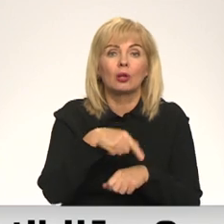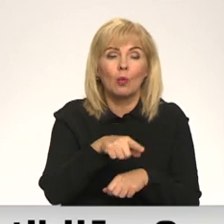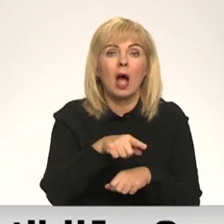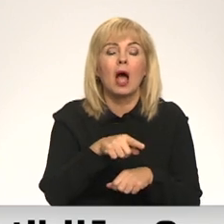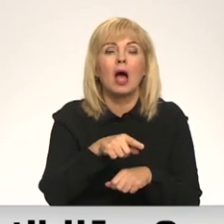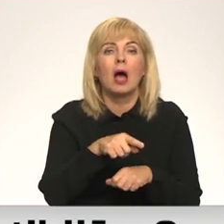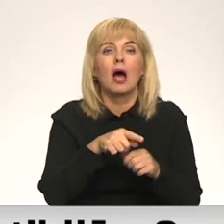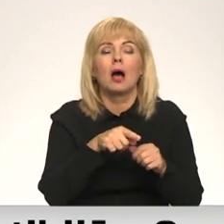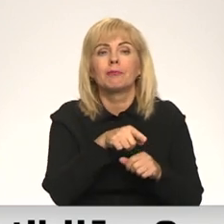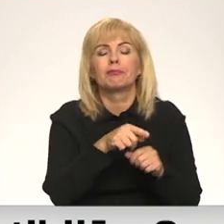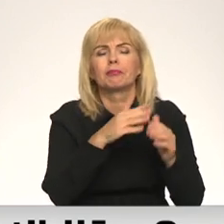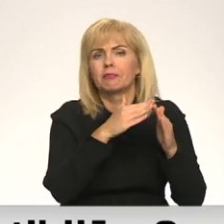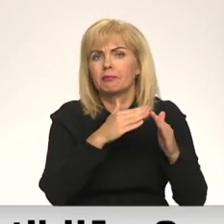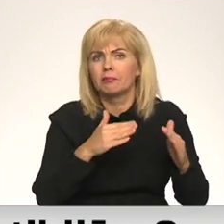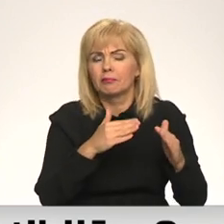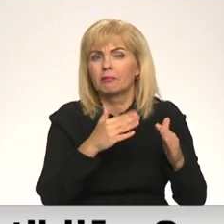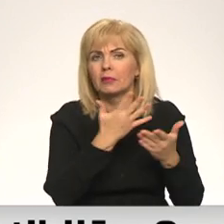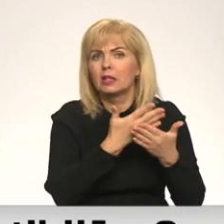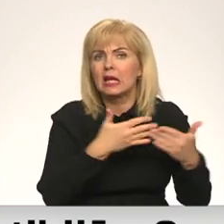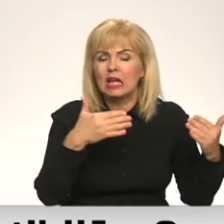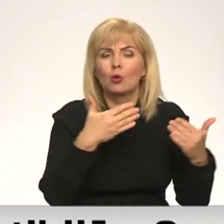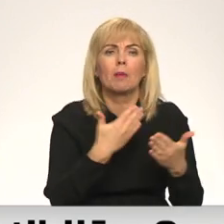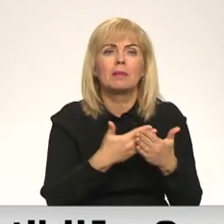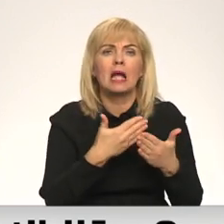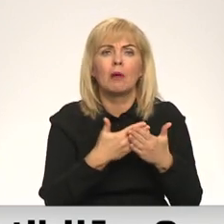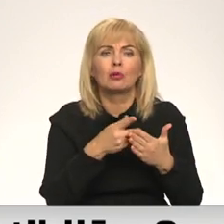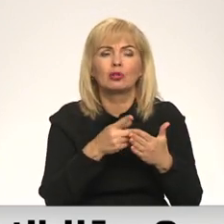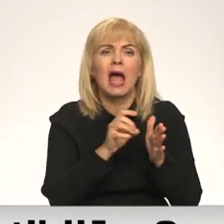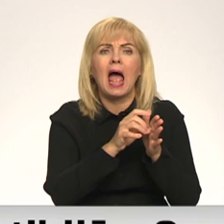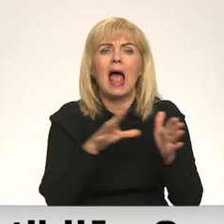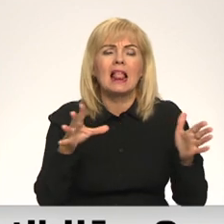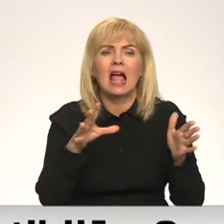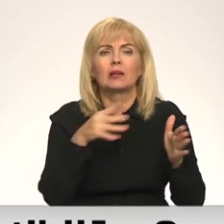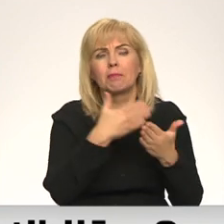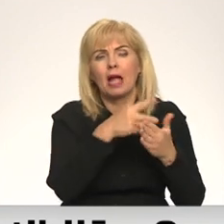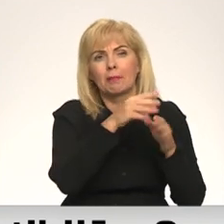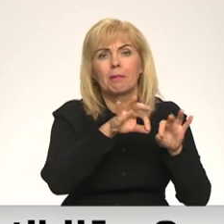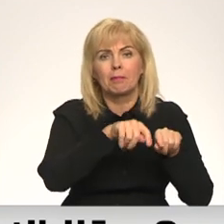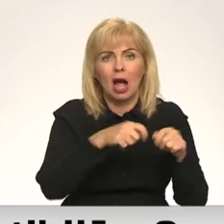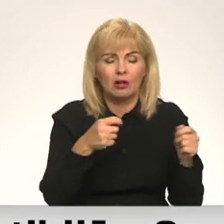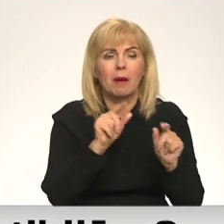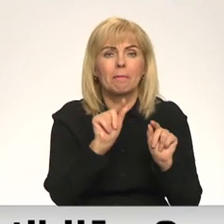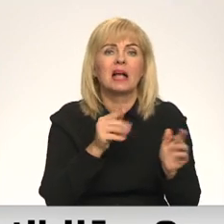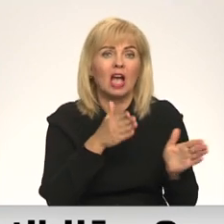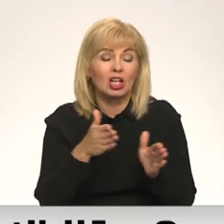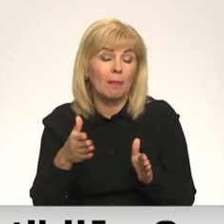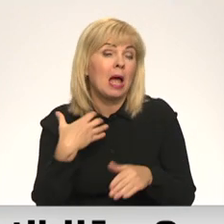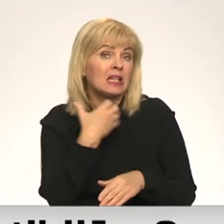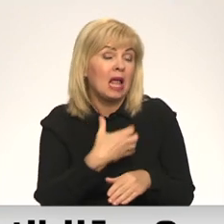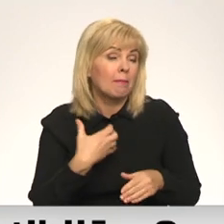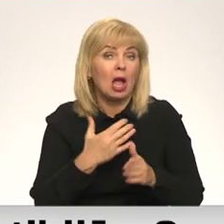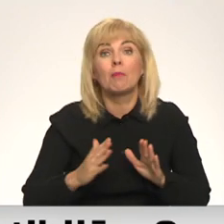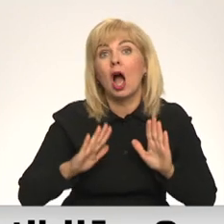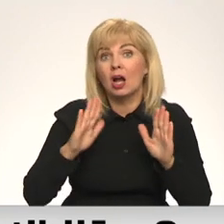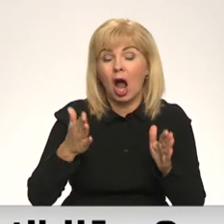tīklos, kur, teiksim tā, lielais elektrības pārāvums to mazāk ietekmē. Nepieciešamības